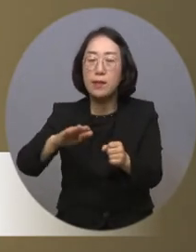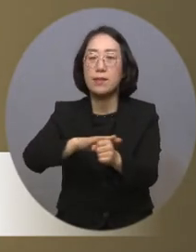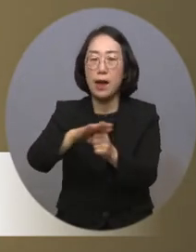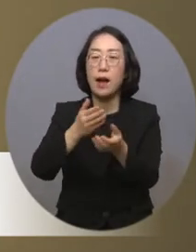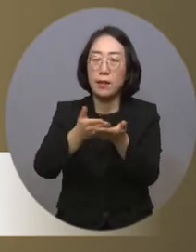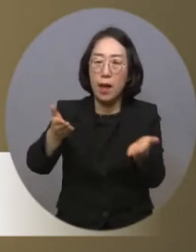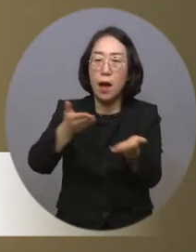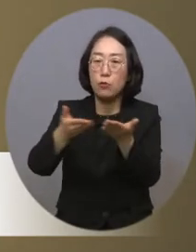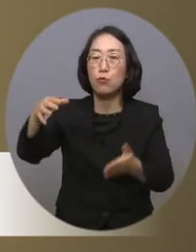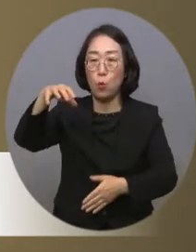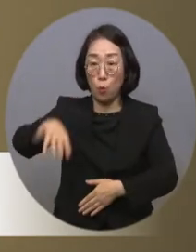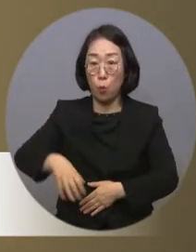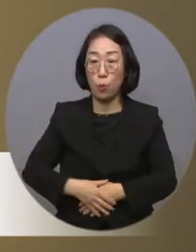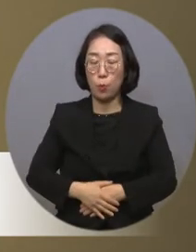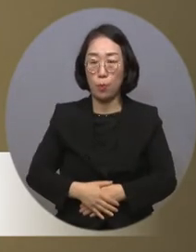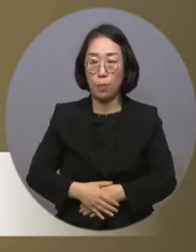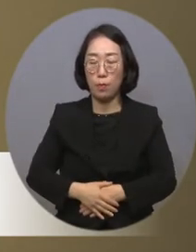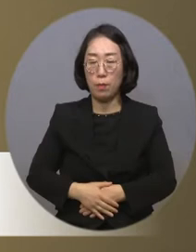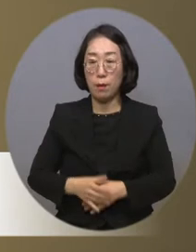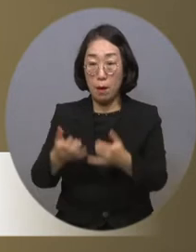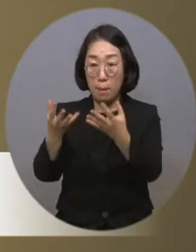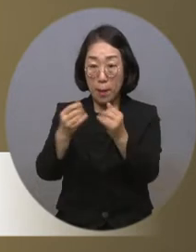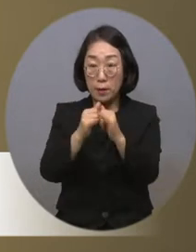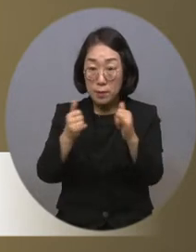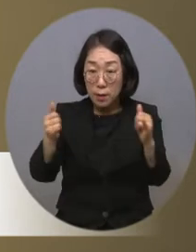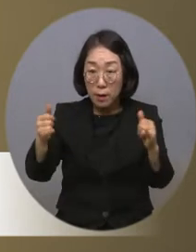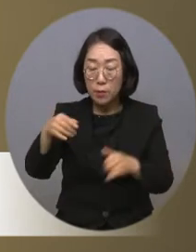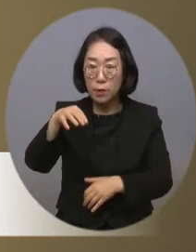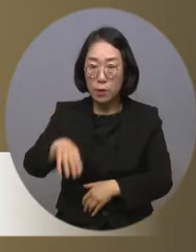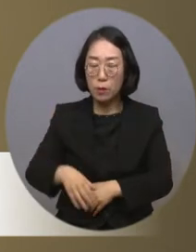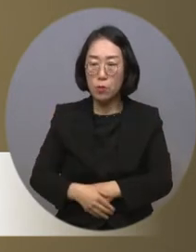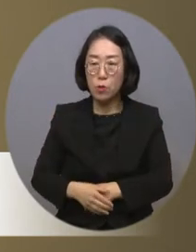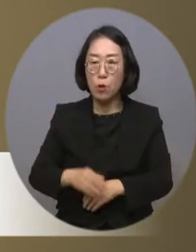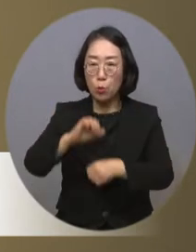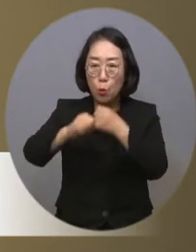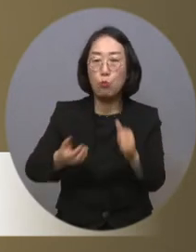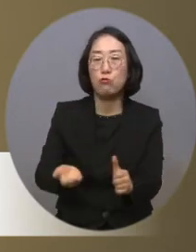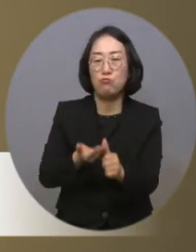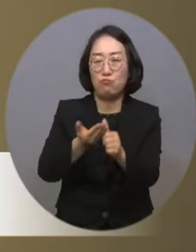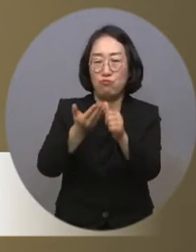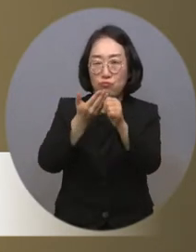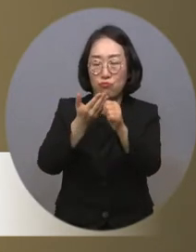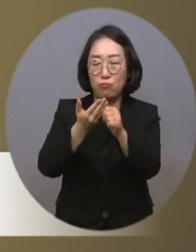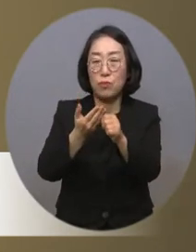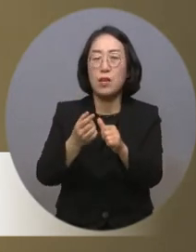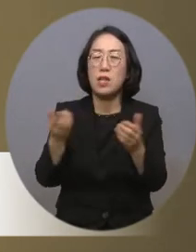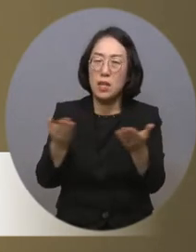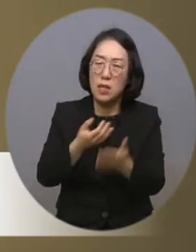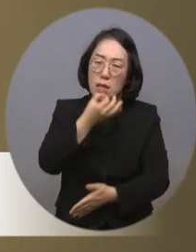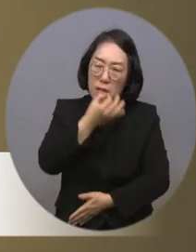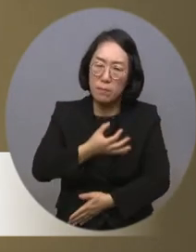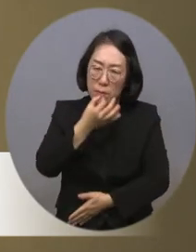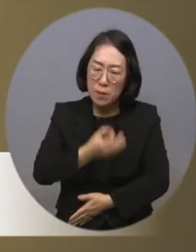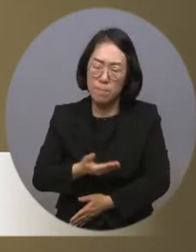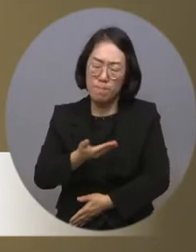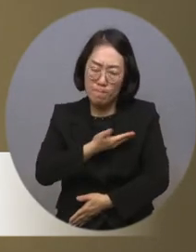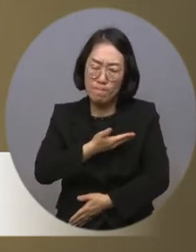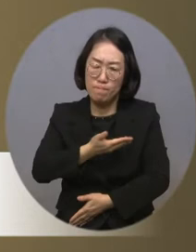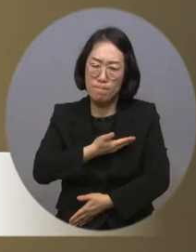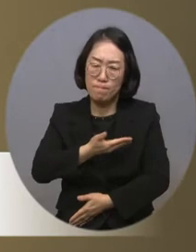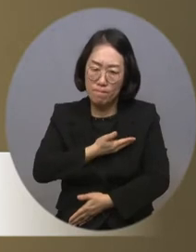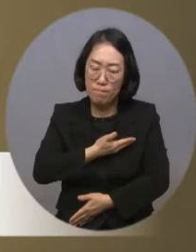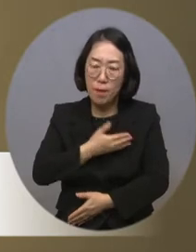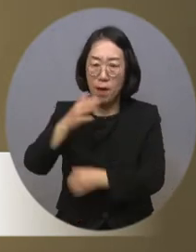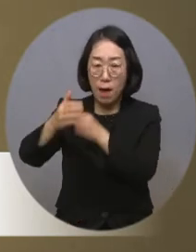곳입니다. 많은 분들이 이곳에서 축산업에 종사하면서 정말 힘든 삶을 그리스도